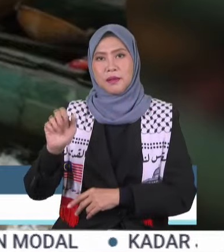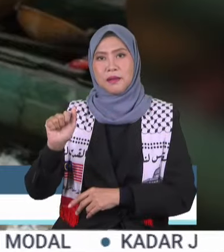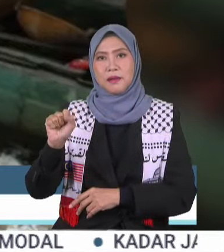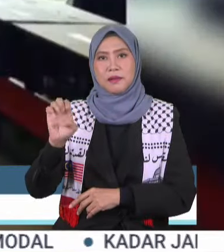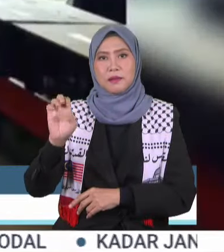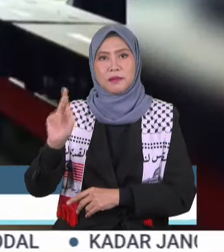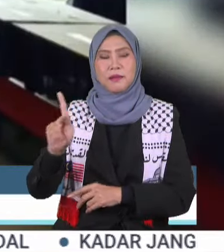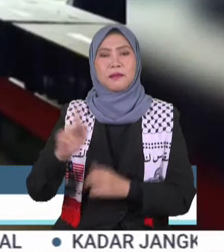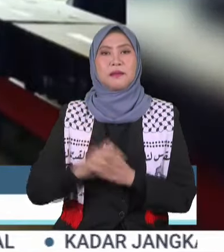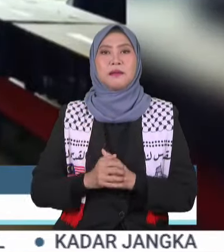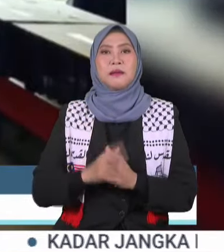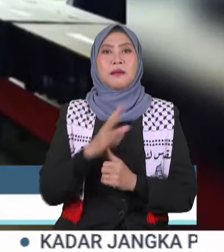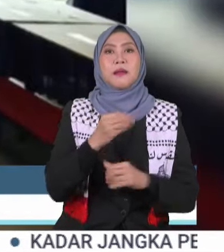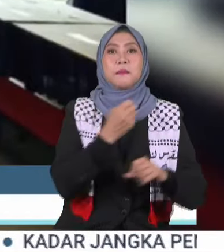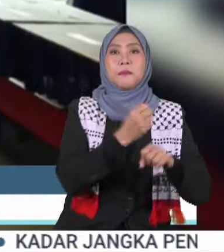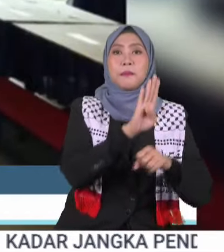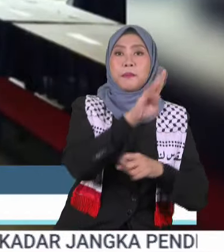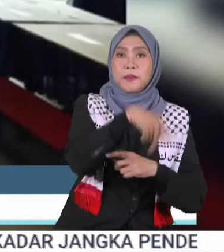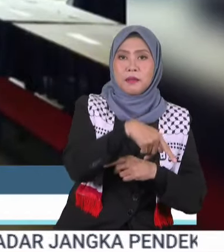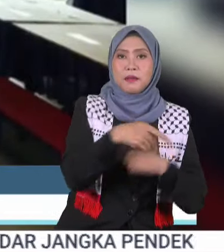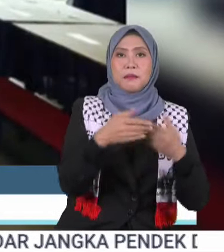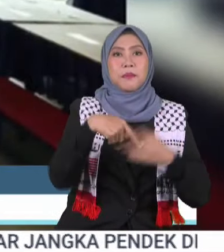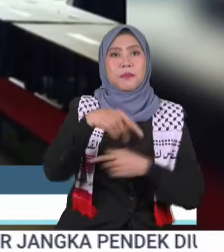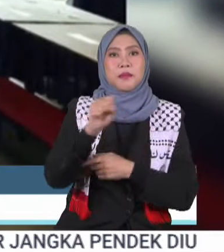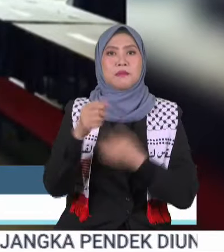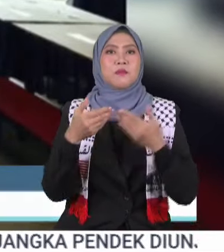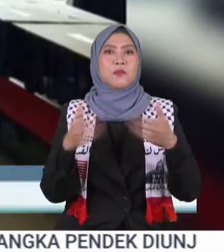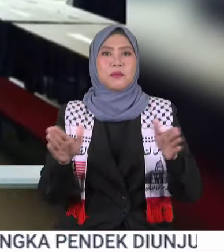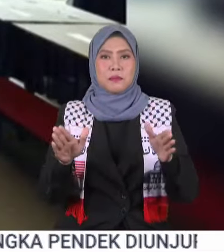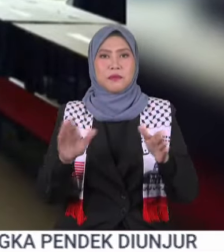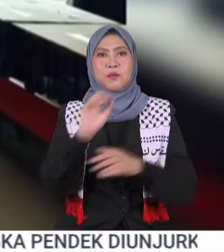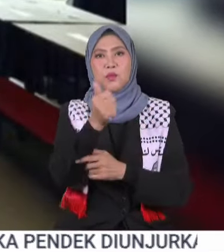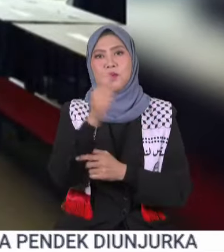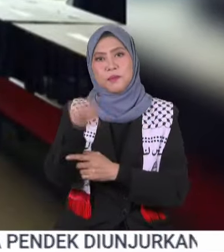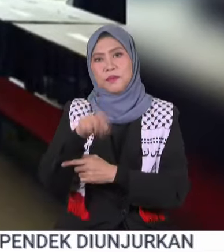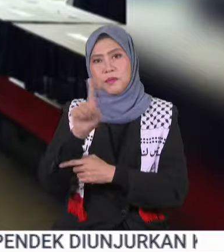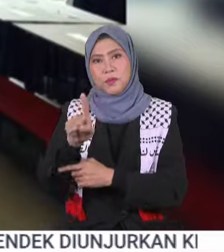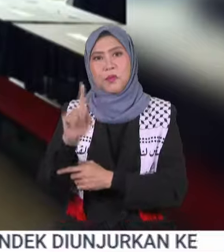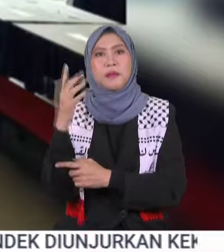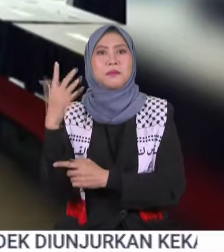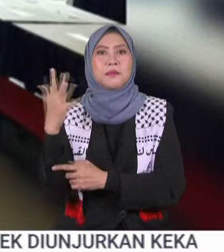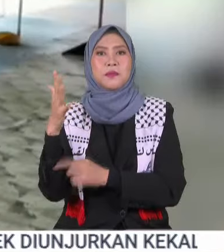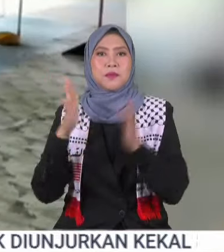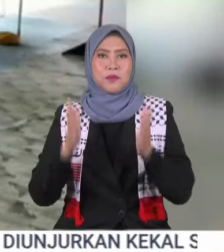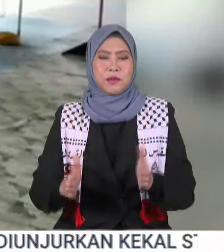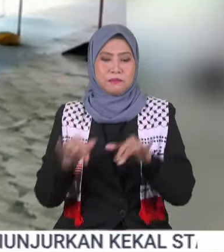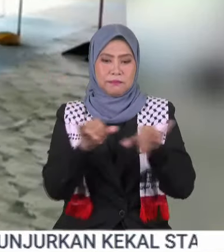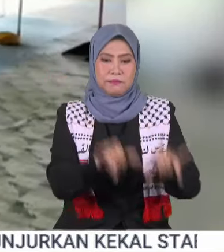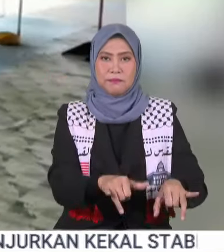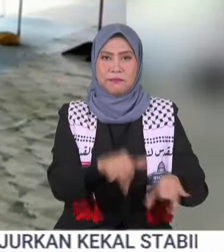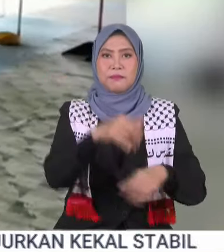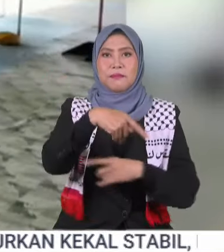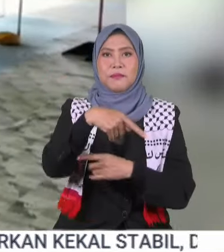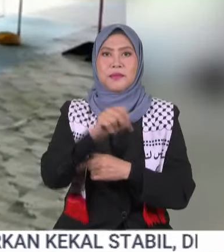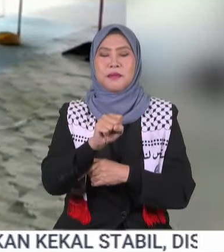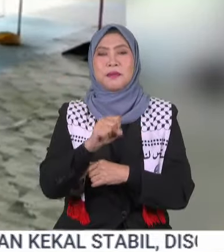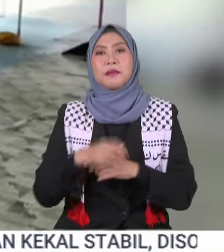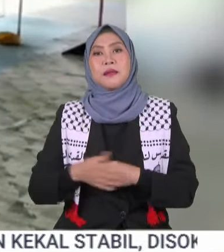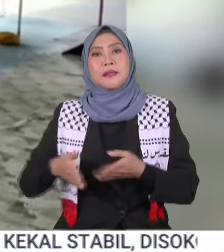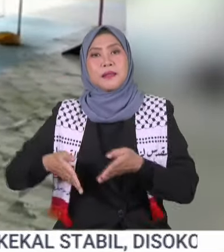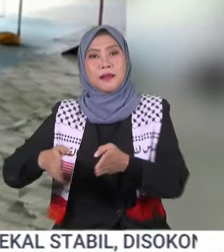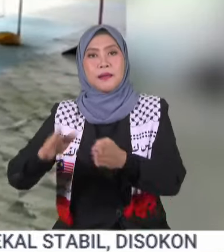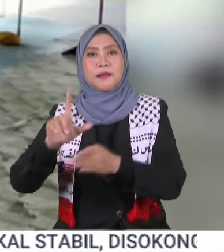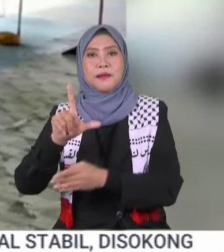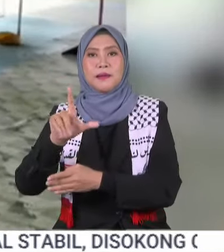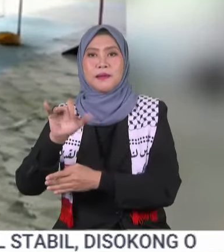PPS sekolah kebangsaan Bukit Kuari yang dibuka sejak 10 Januari menempatkan 15 penduduk terjejas banjir sementara itu jalan lingkaran